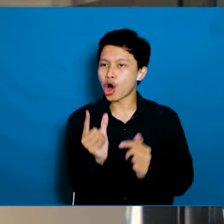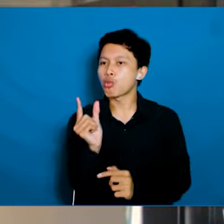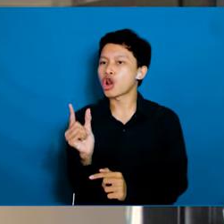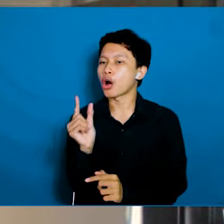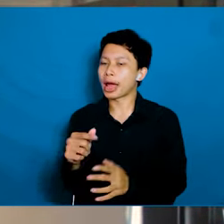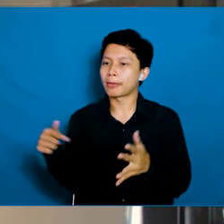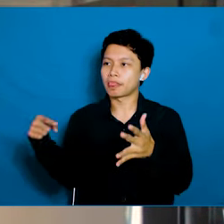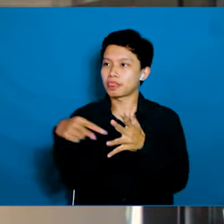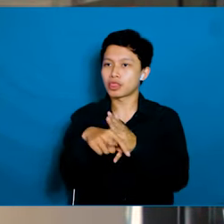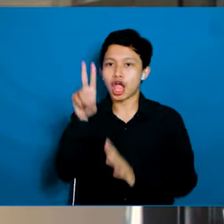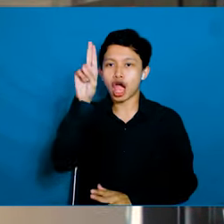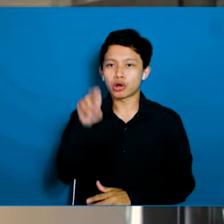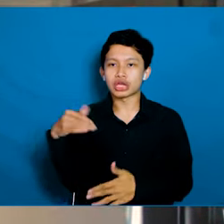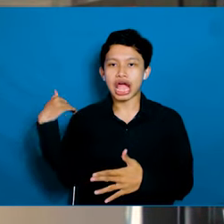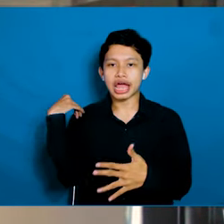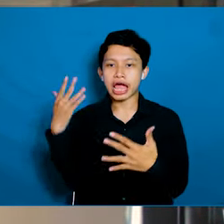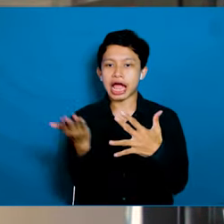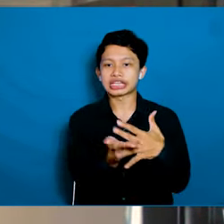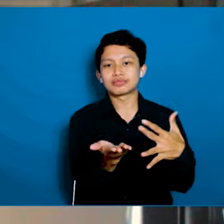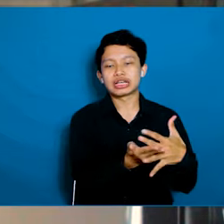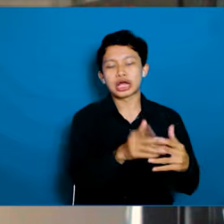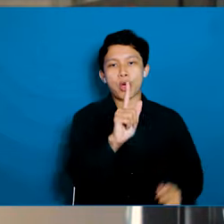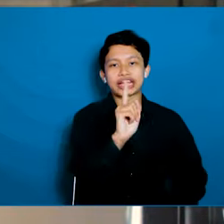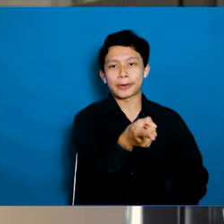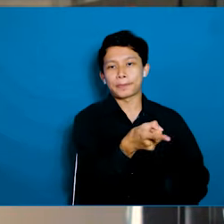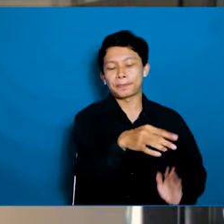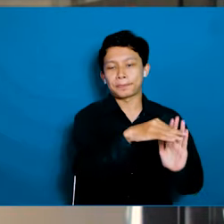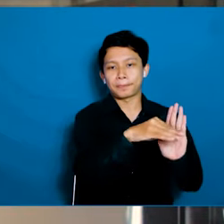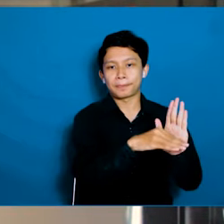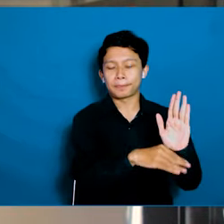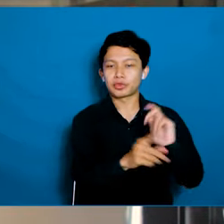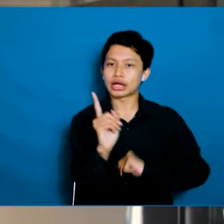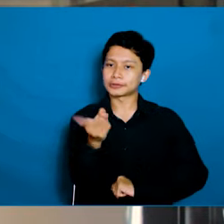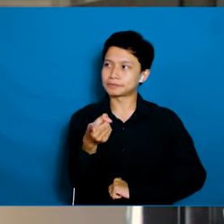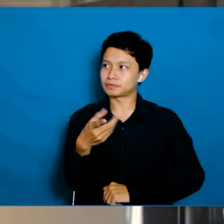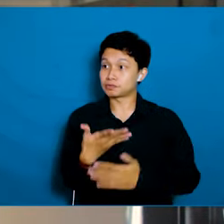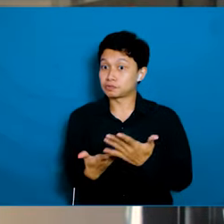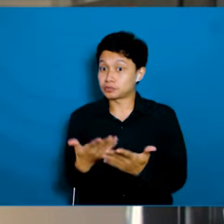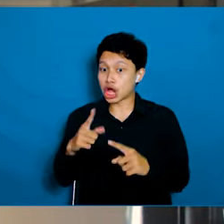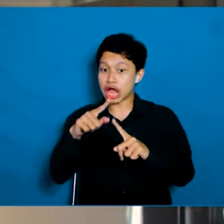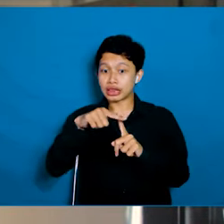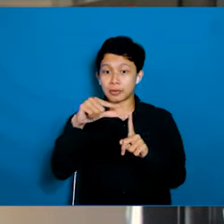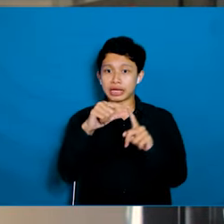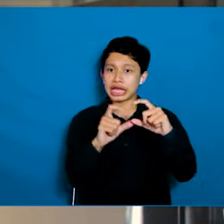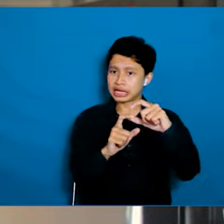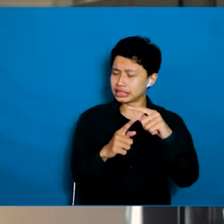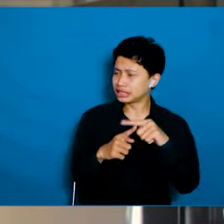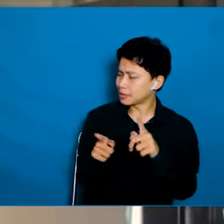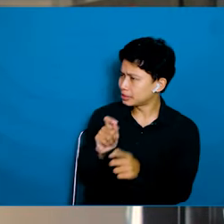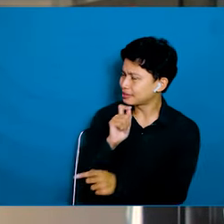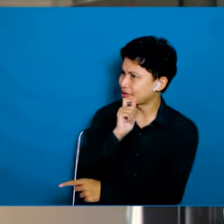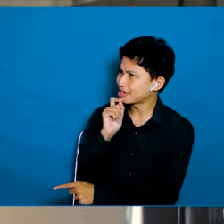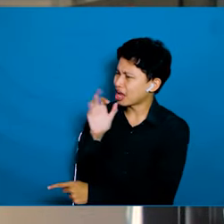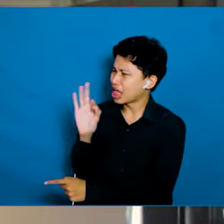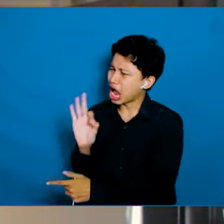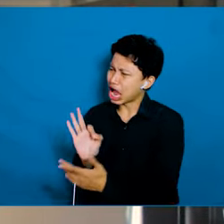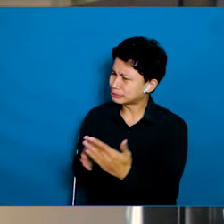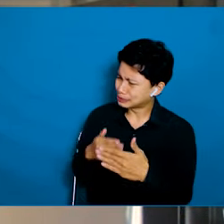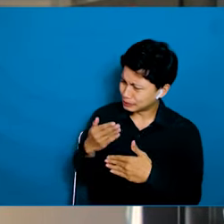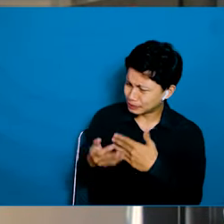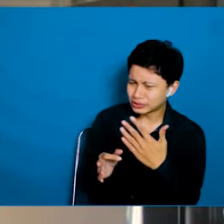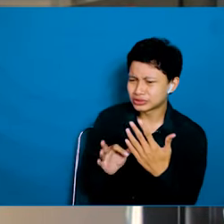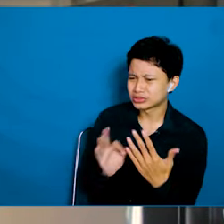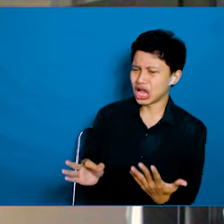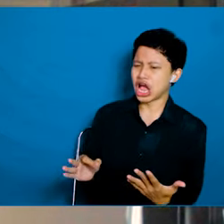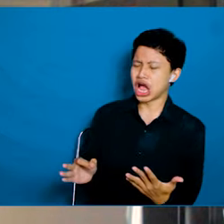dalam undang-undang pemilu itu harus ada syarat aksesibilitas ya Bu, kalau untuk TPS. Ternyata KPU tidak melaksanakan